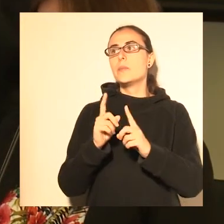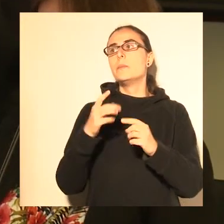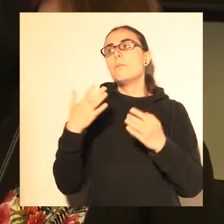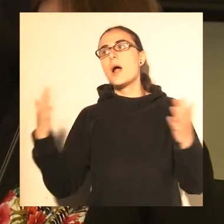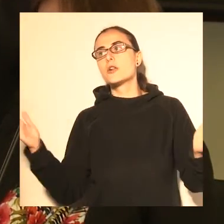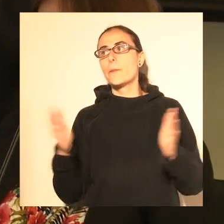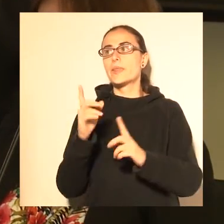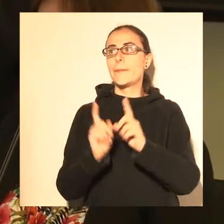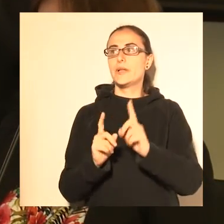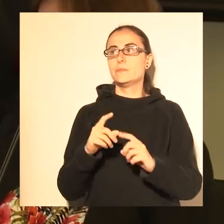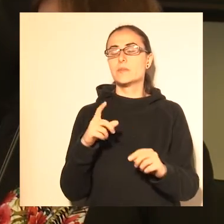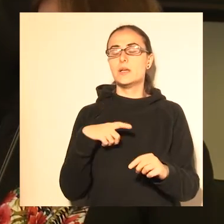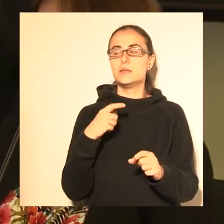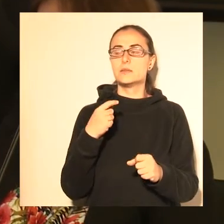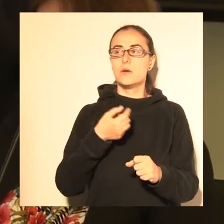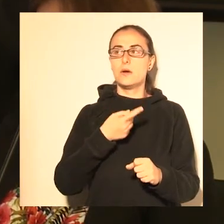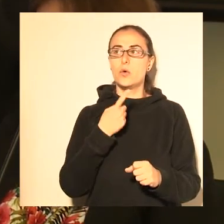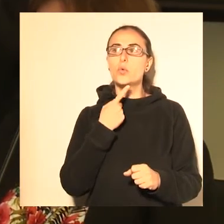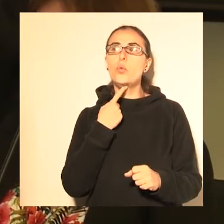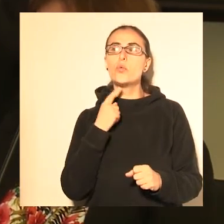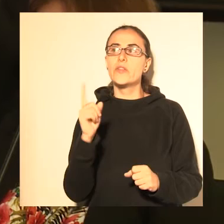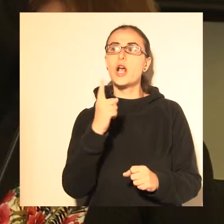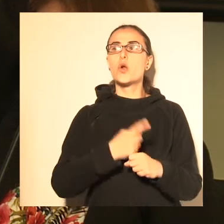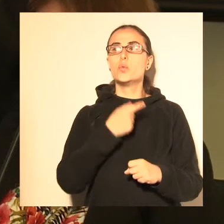mai merg la mare mai nu știu ce este o anumită